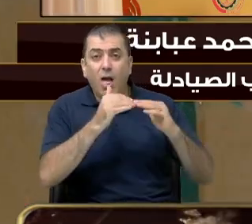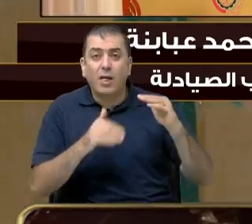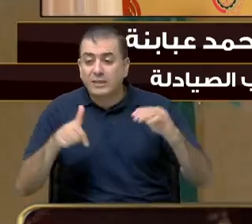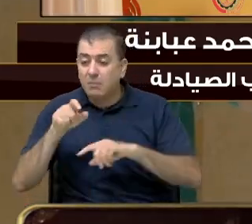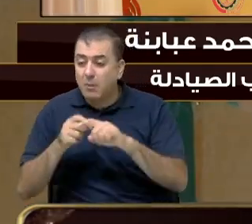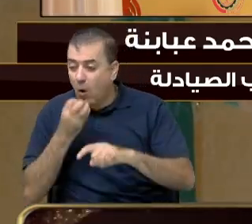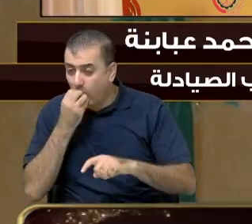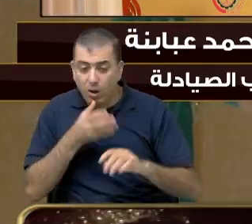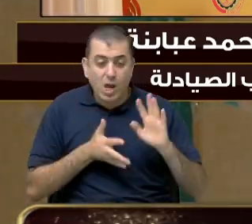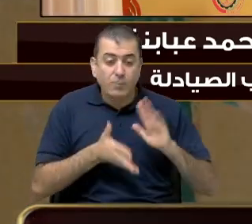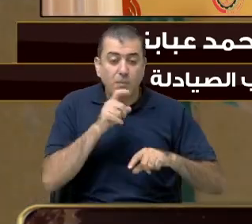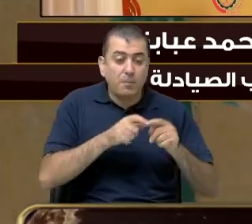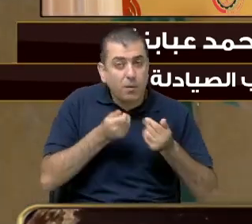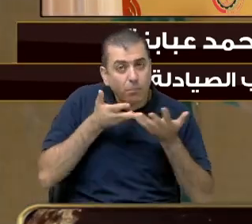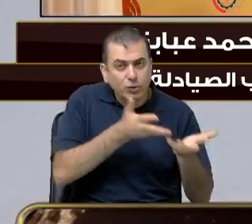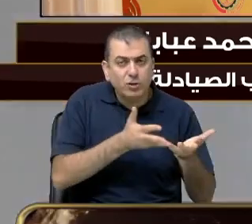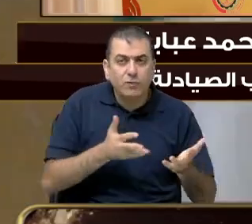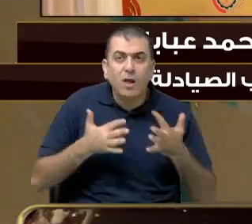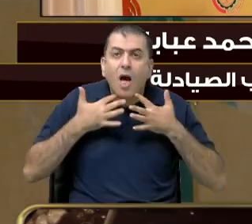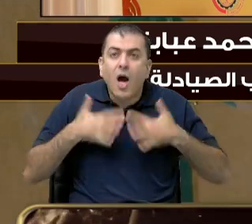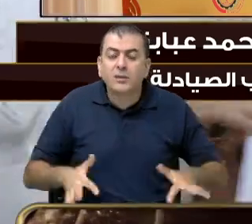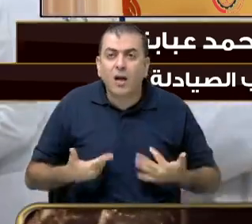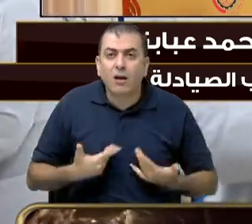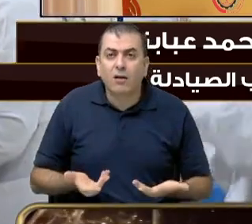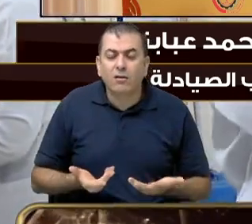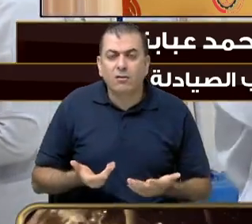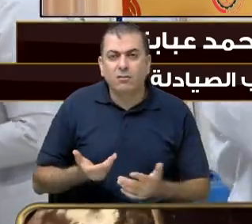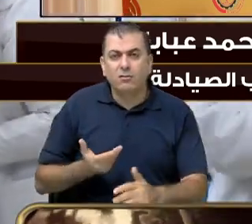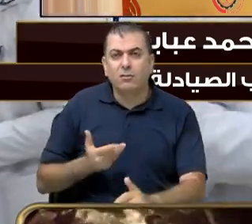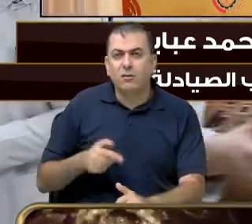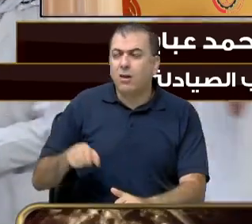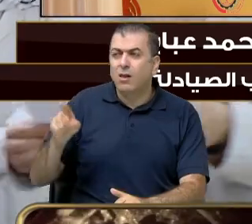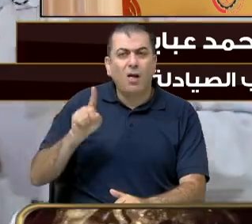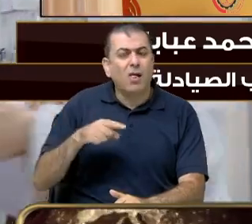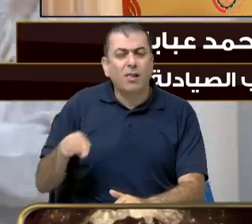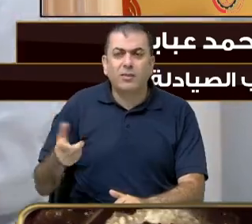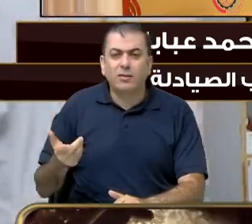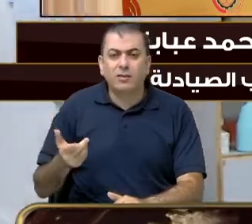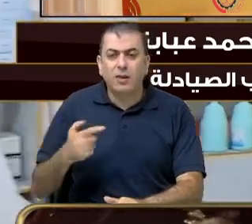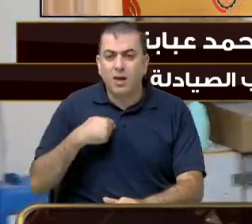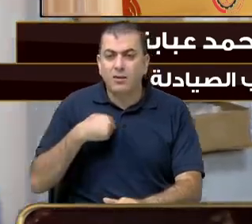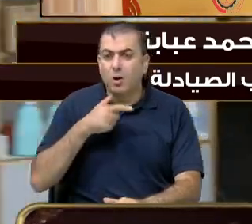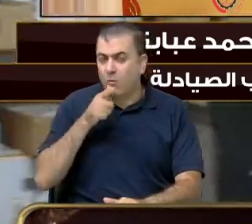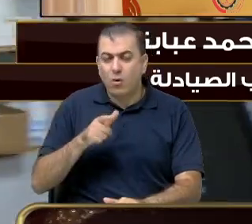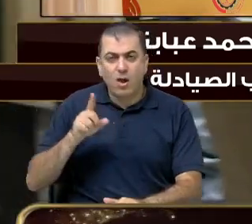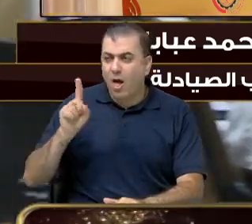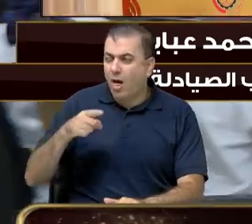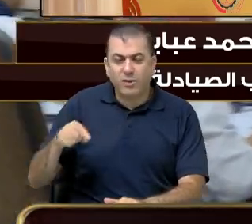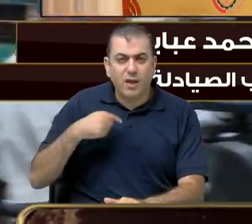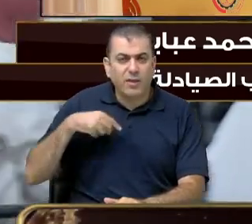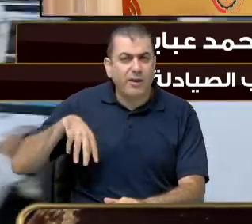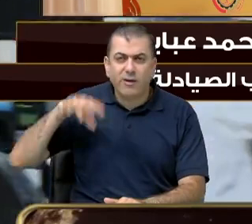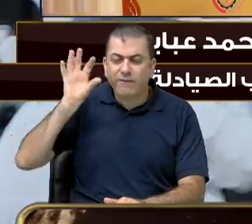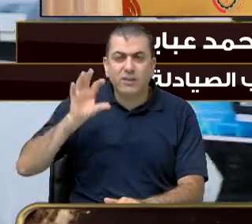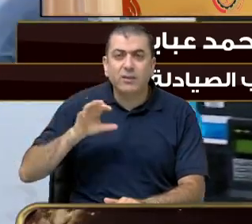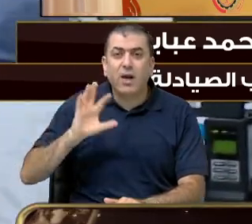شركات نقل تريد من الصيدلي 10% و12% بتقول له تعال وقع علي. إحنا لن نقبل بهذه الطريقة، ولن